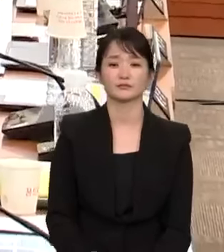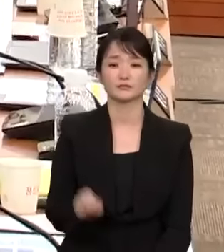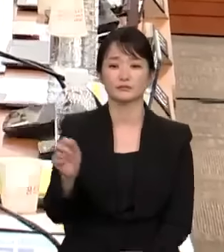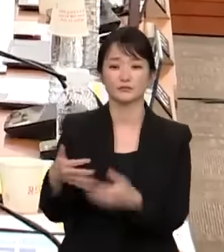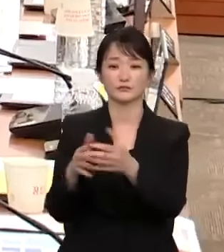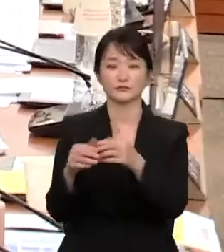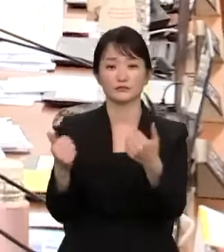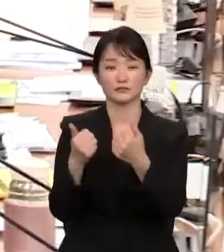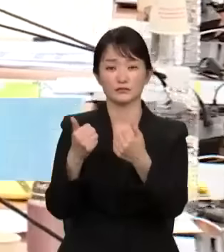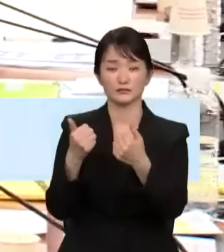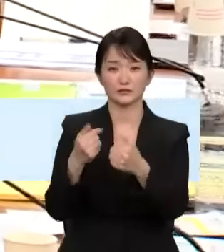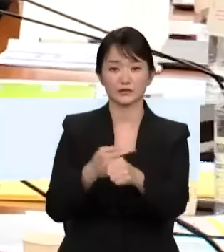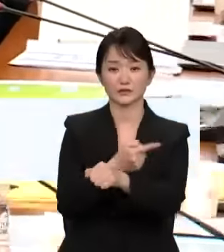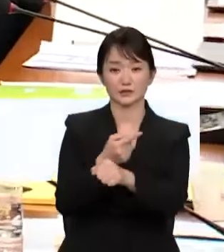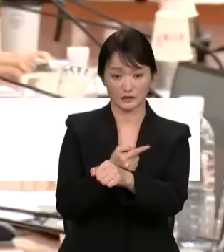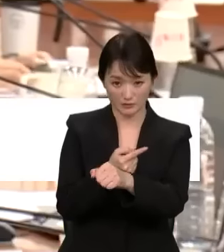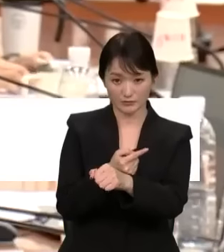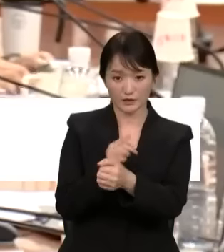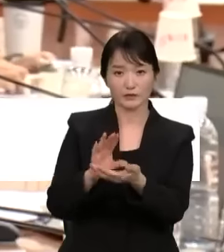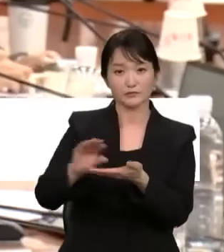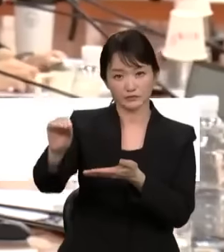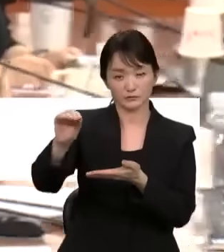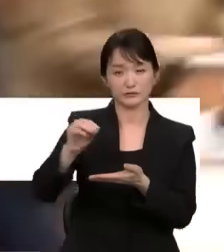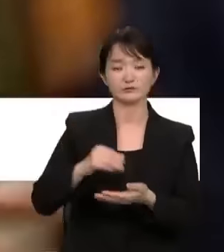회 시작 시간만에 회장을